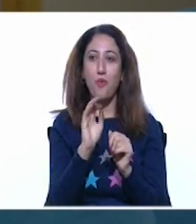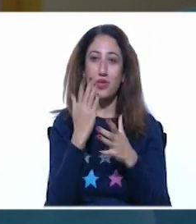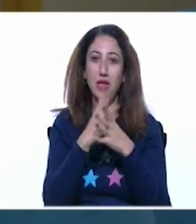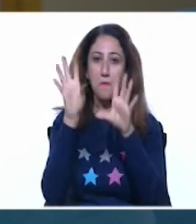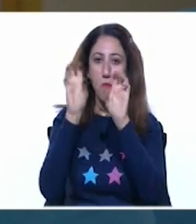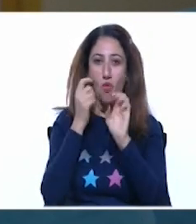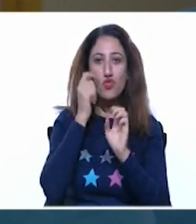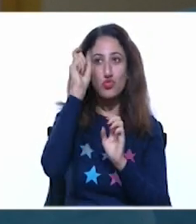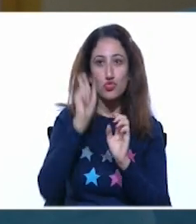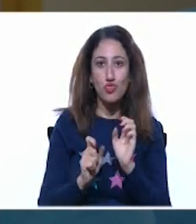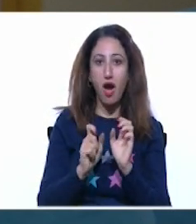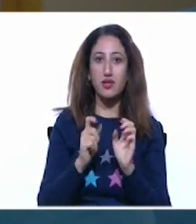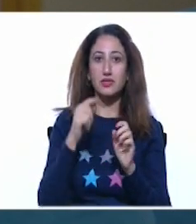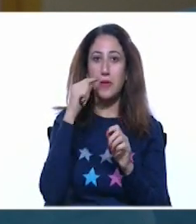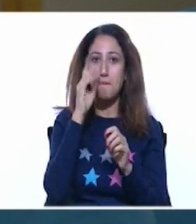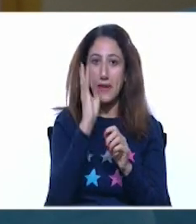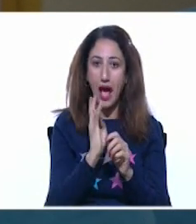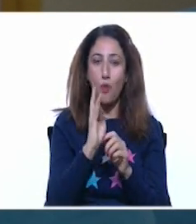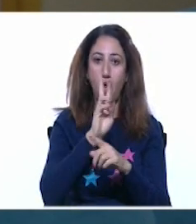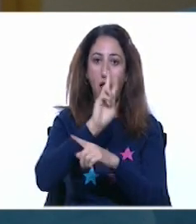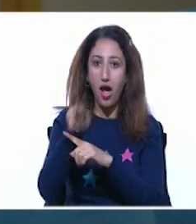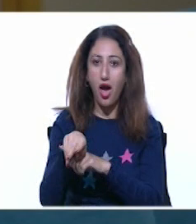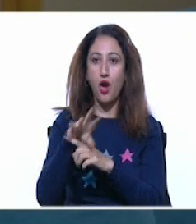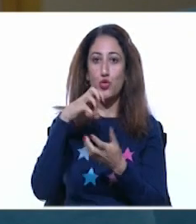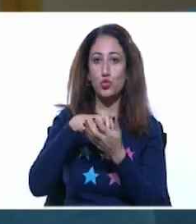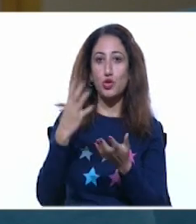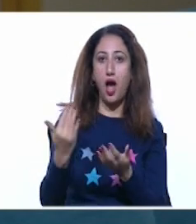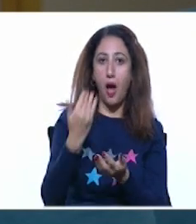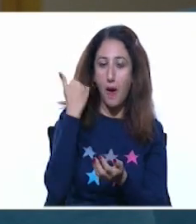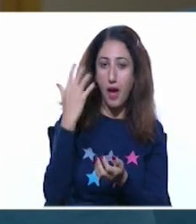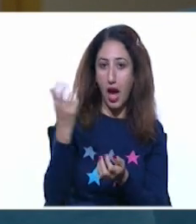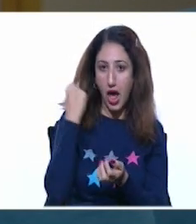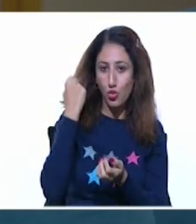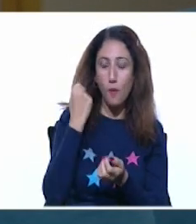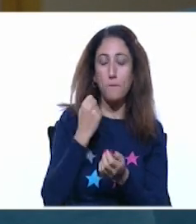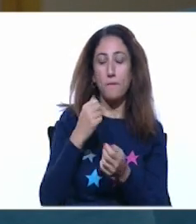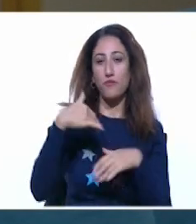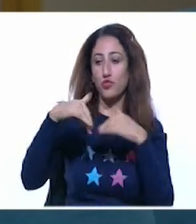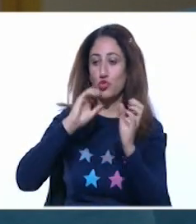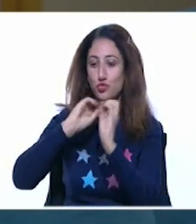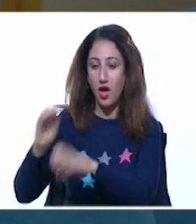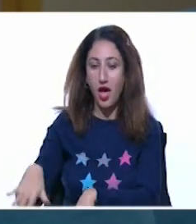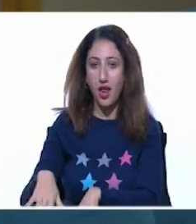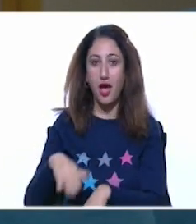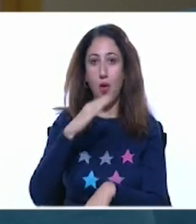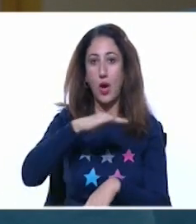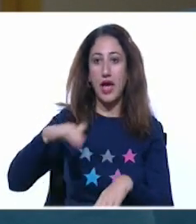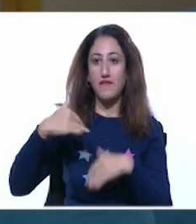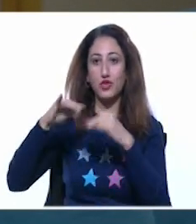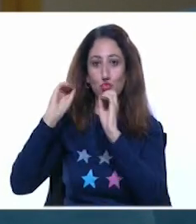يعني. احنا عملنا تمثيل حلو فالناس مقتنعه جدا باحمد ابو حجر، الناس مش يعني مش طايقاه، الناس عايز